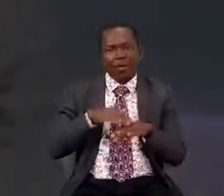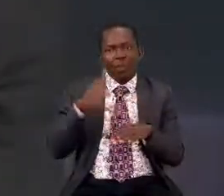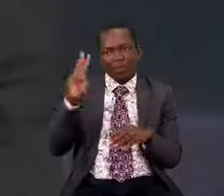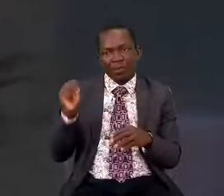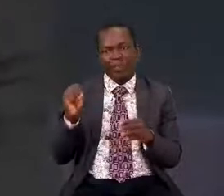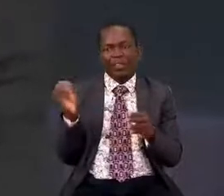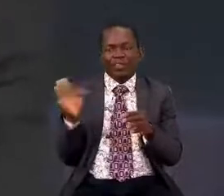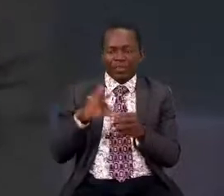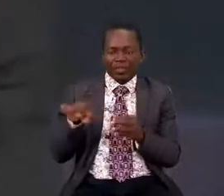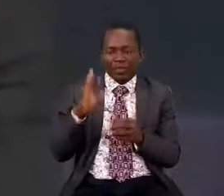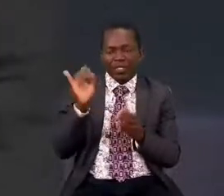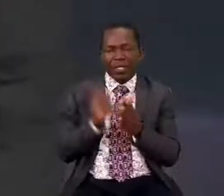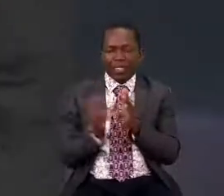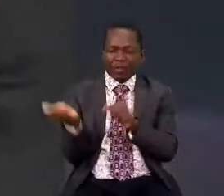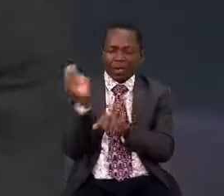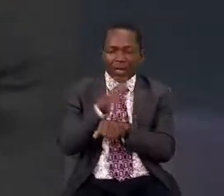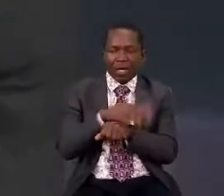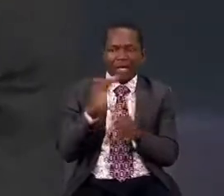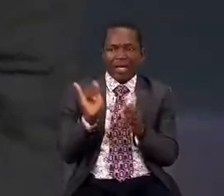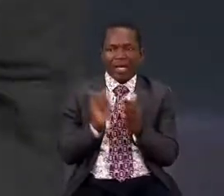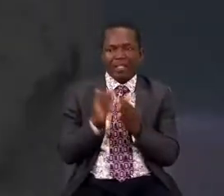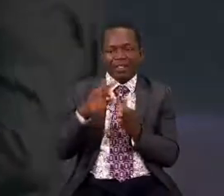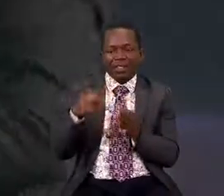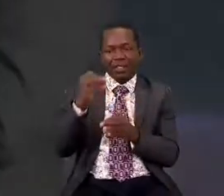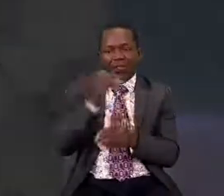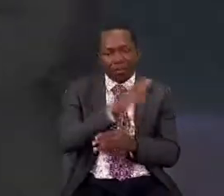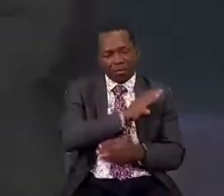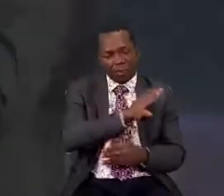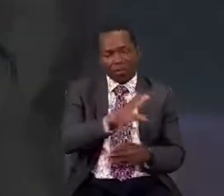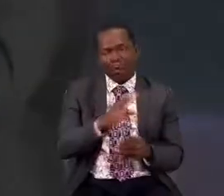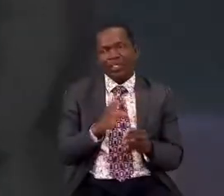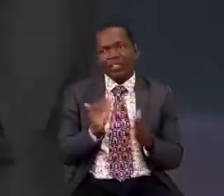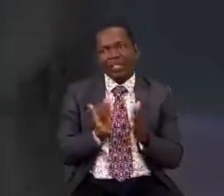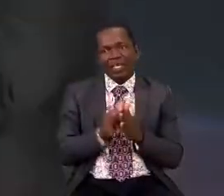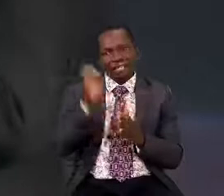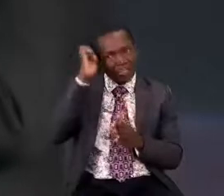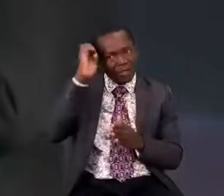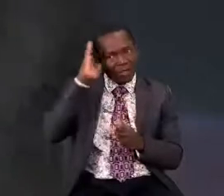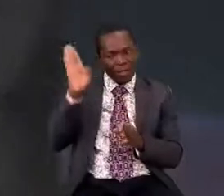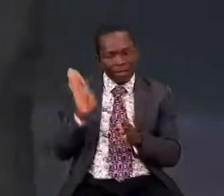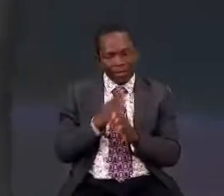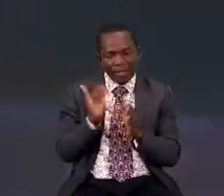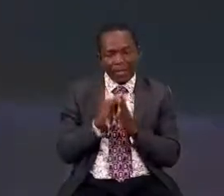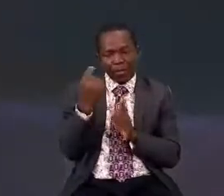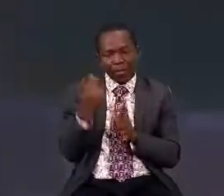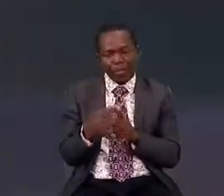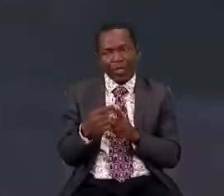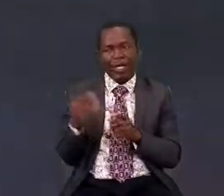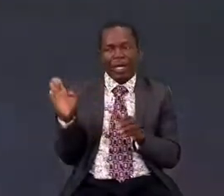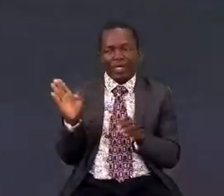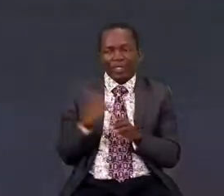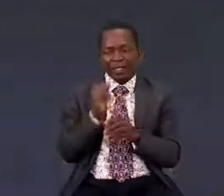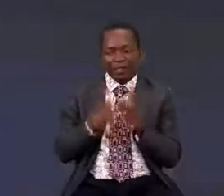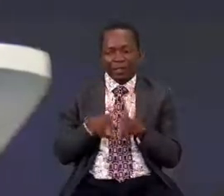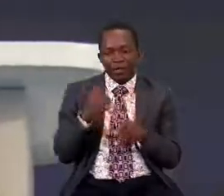donc porter la parole et qu'il puisse conduire le peuple de Dieu hors du désert et les conduire à la terre